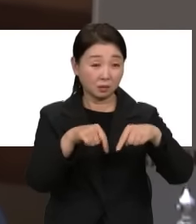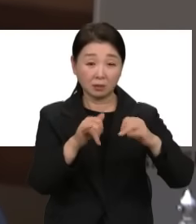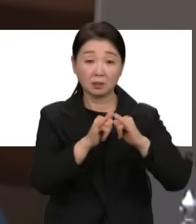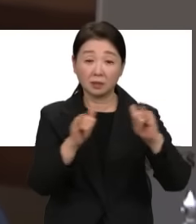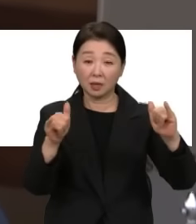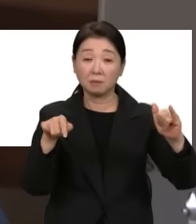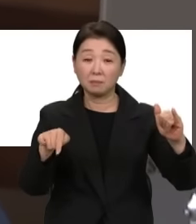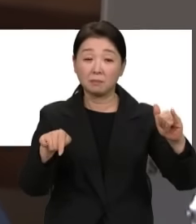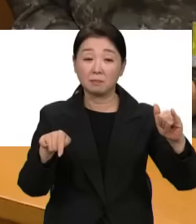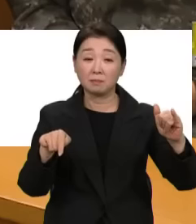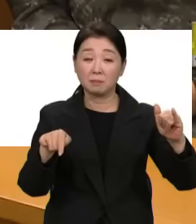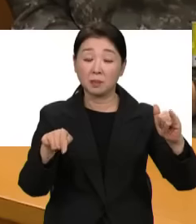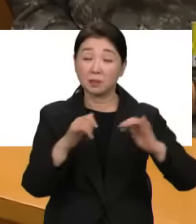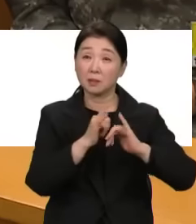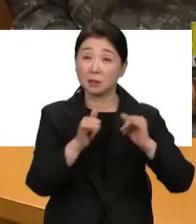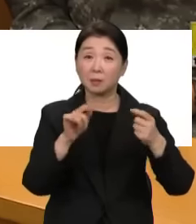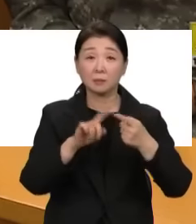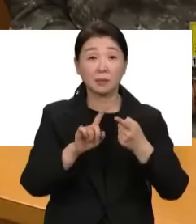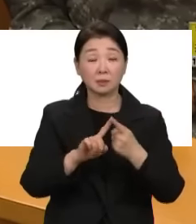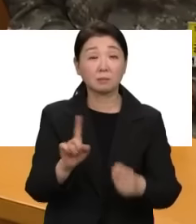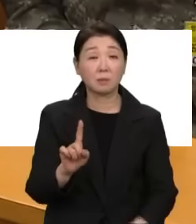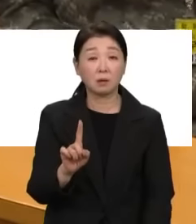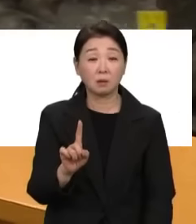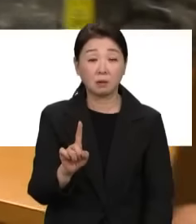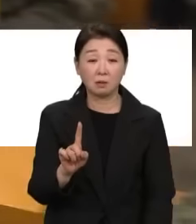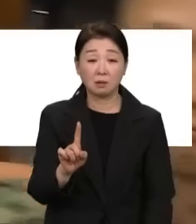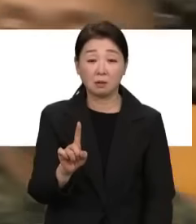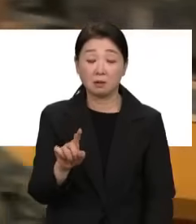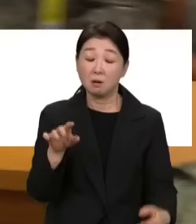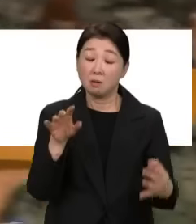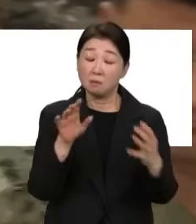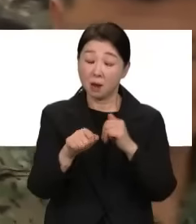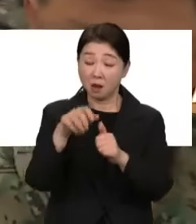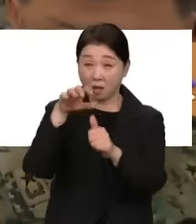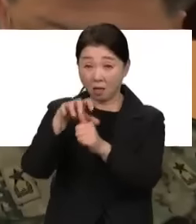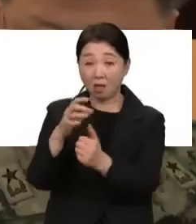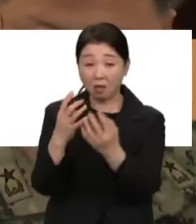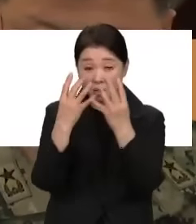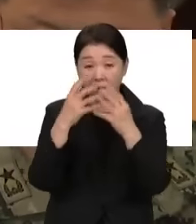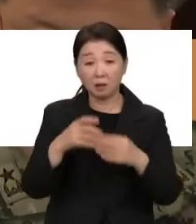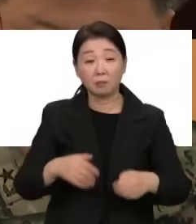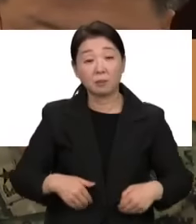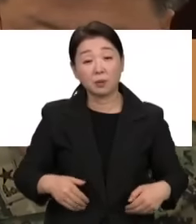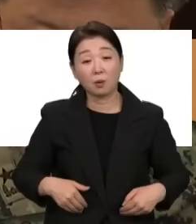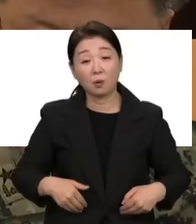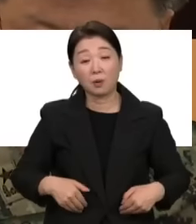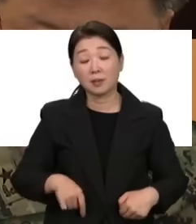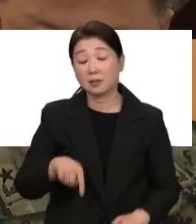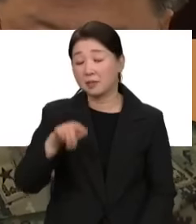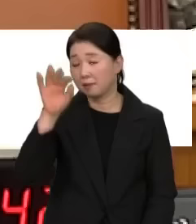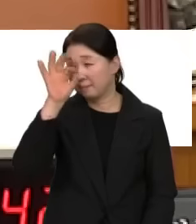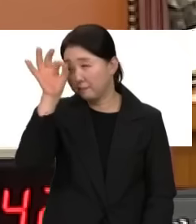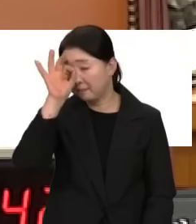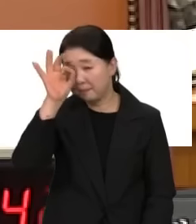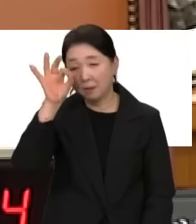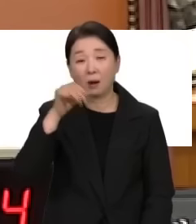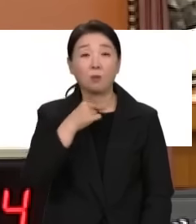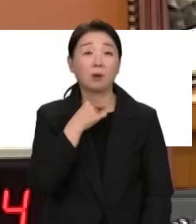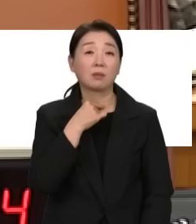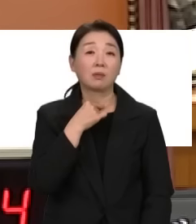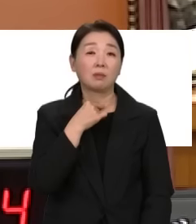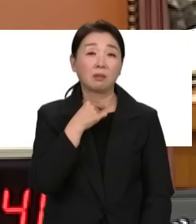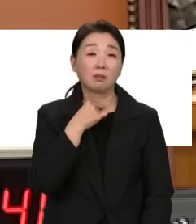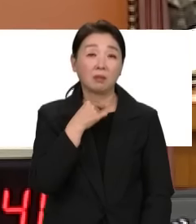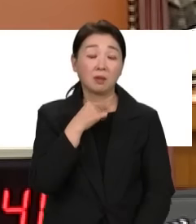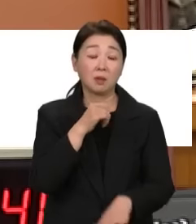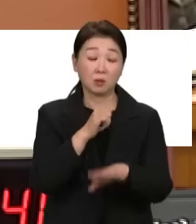정치인들이 인물들에 대해서 당장에 구류를 시켜야 되지 않습니까네 그 장소를 물색하기 뭐 결국은